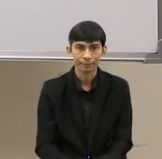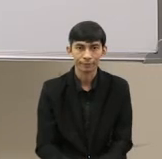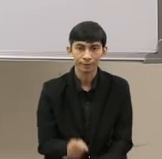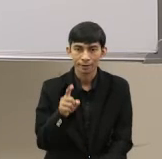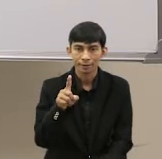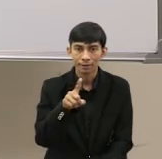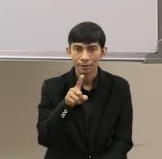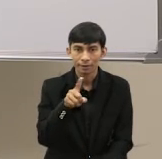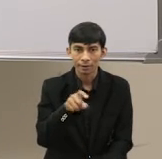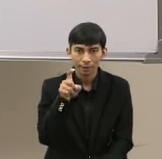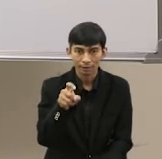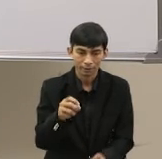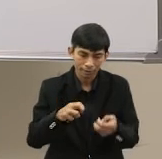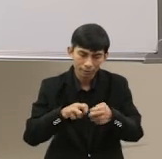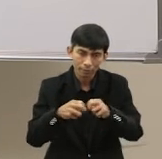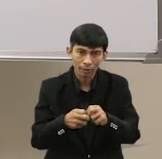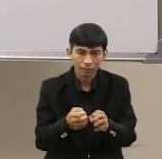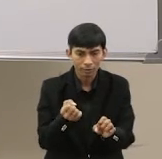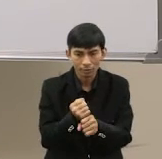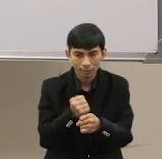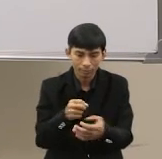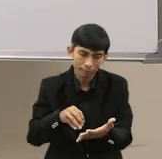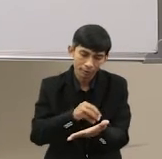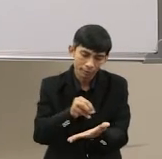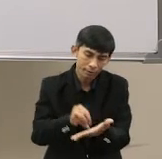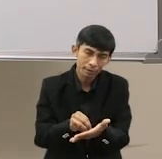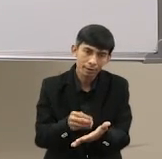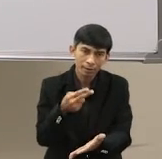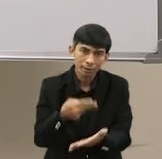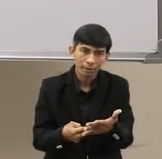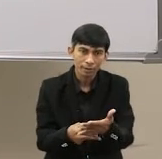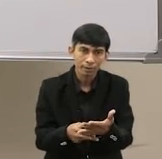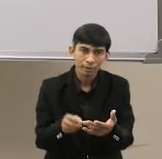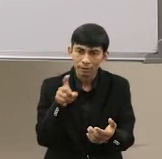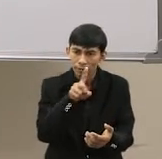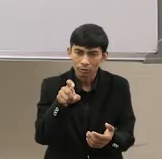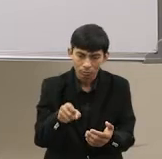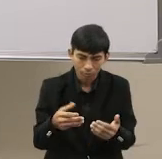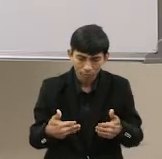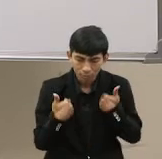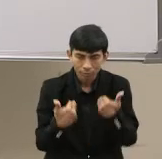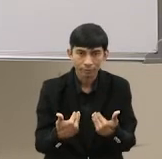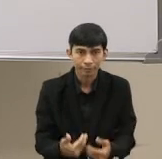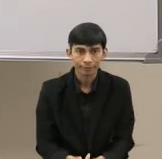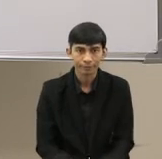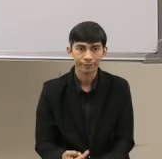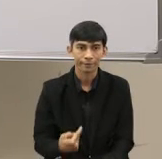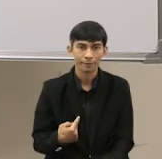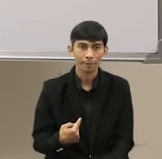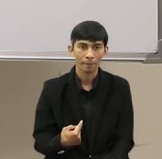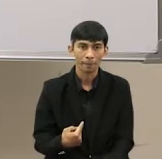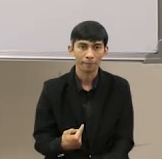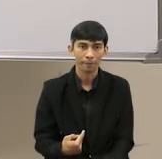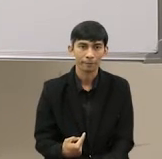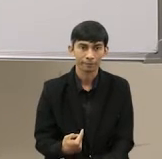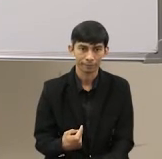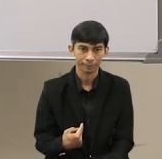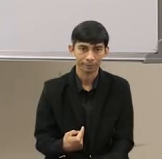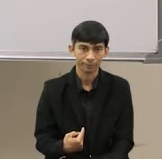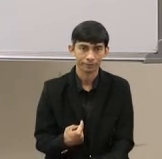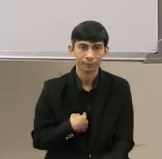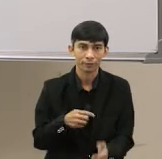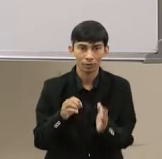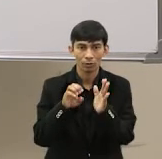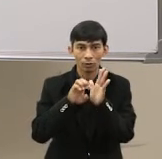mà bị thị ấy, hai dương cù chào chẳng mệt nát, đó tơi tiếng ở khné, à lấy nẹt khú tì hò, cả